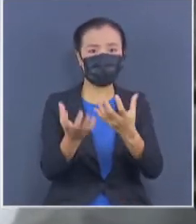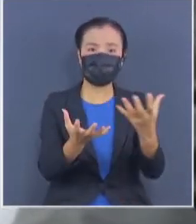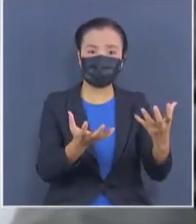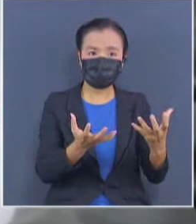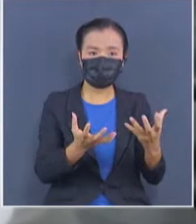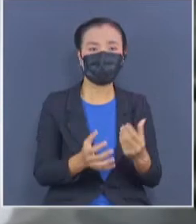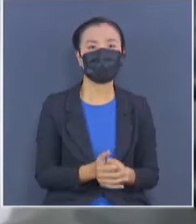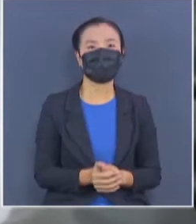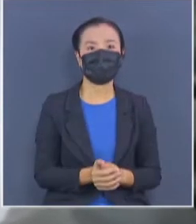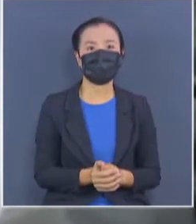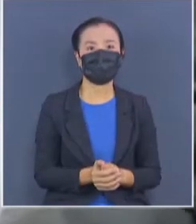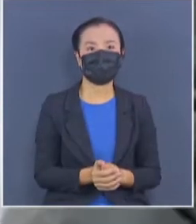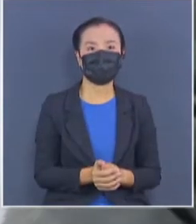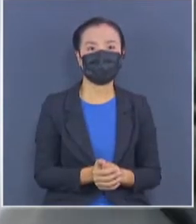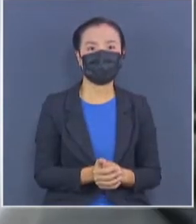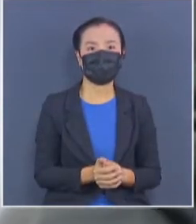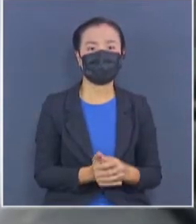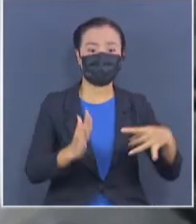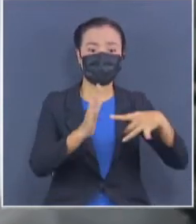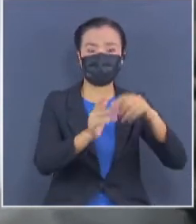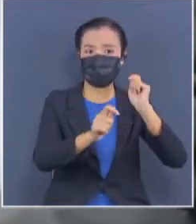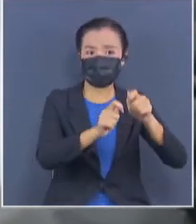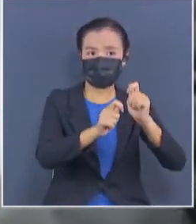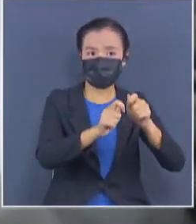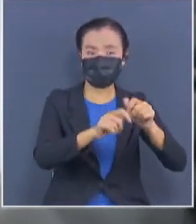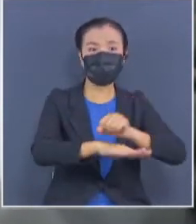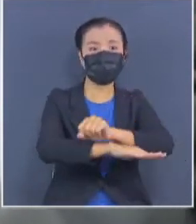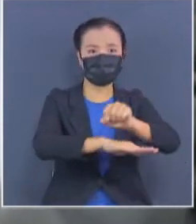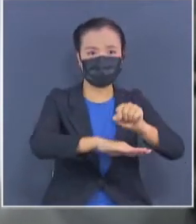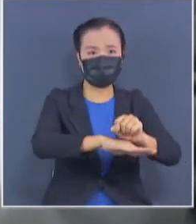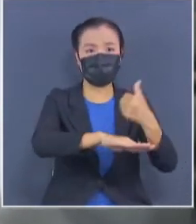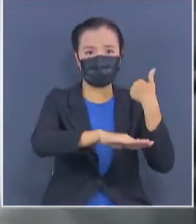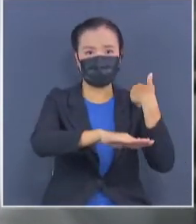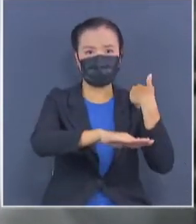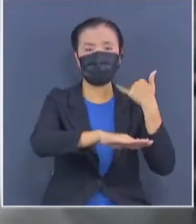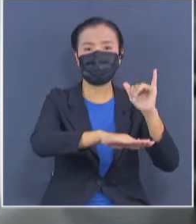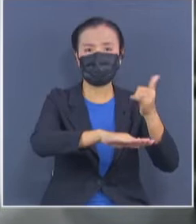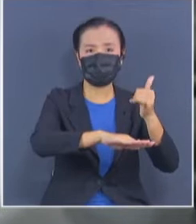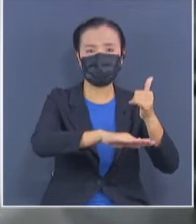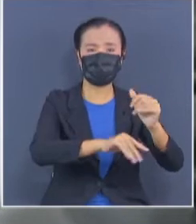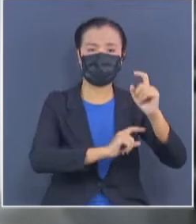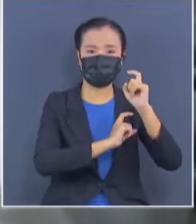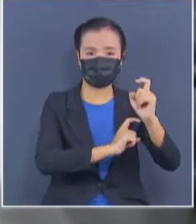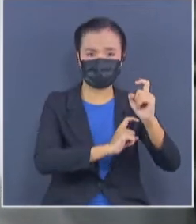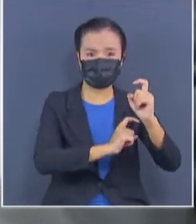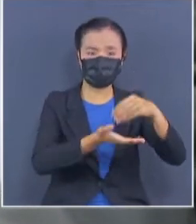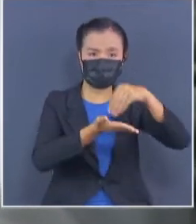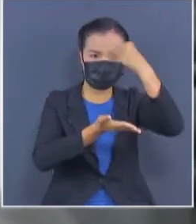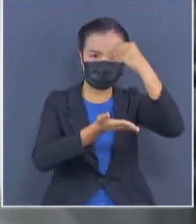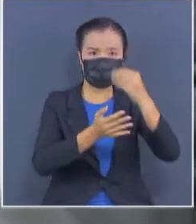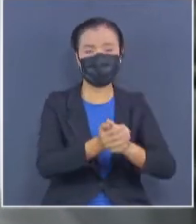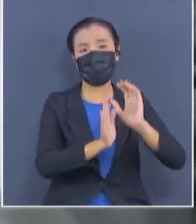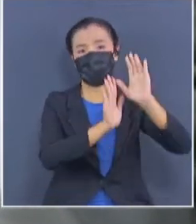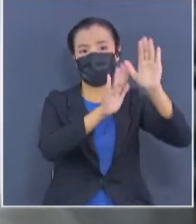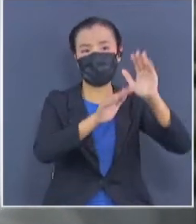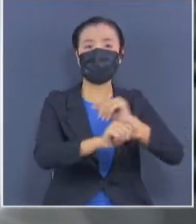มายแล้วก็มีตะปูขึ้นมาอยู่ตรงสนามแล้วก็ซึ่งมันอาจจะทำให้เกิดอุบัติเหตุได้เพราะว่ามีนักเรียนเล่น